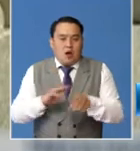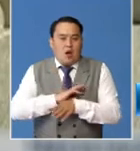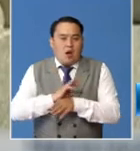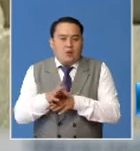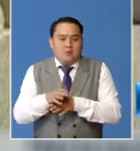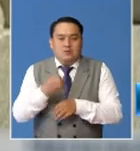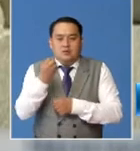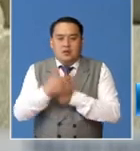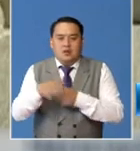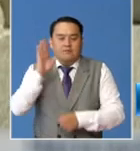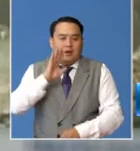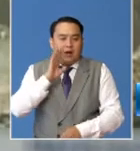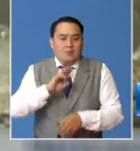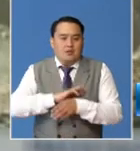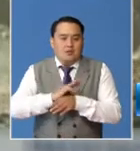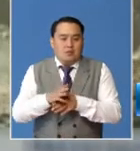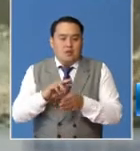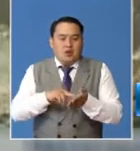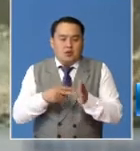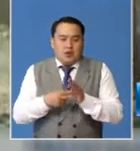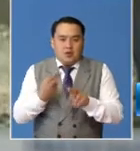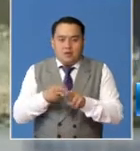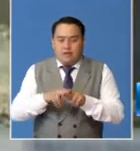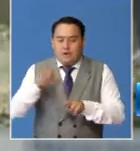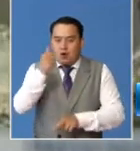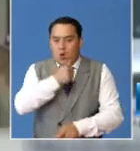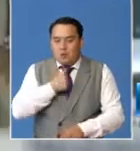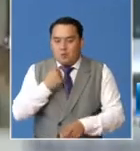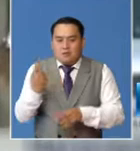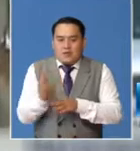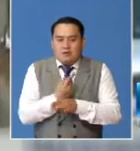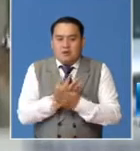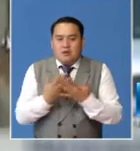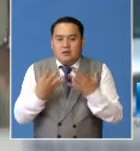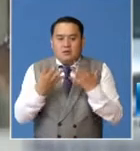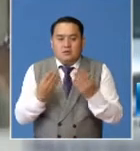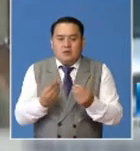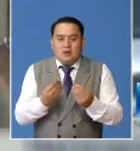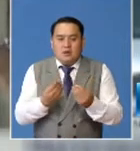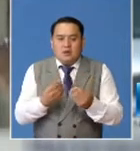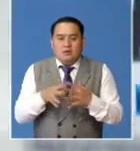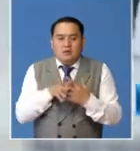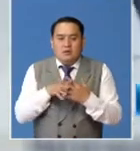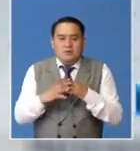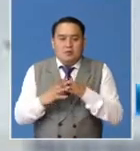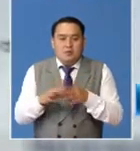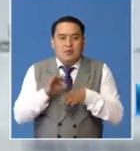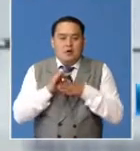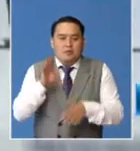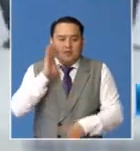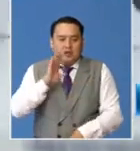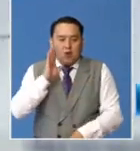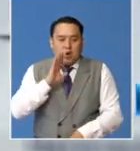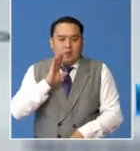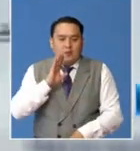Обеспечить жителей центральным водоснабжением планируют уже до конца этого года. Впервые за несколько десятилетий в селе Кызылтөбе проводят водопровод.